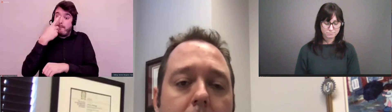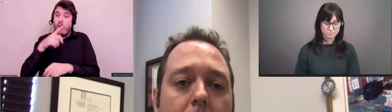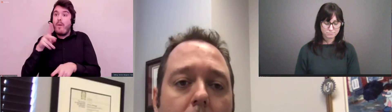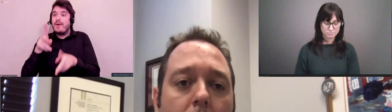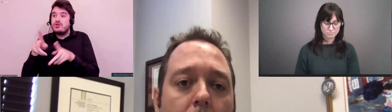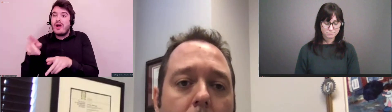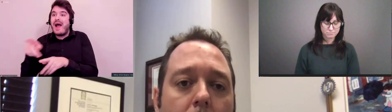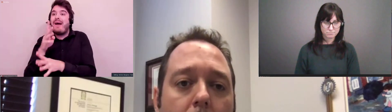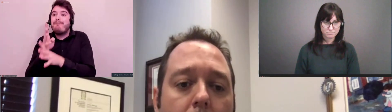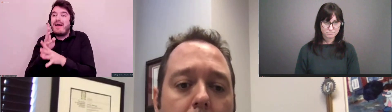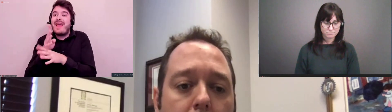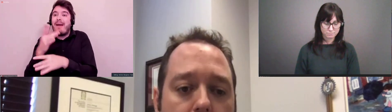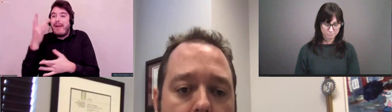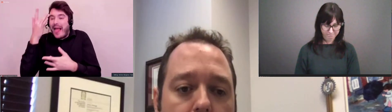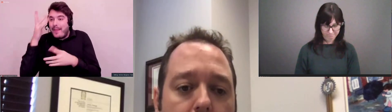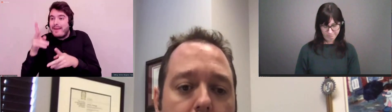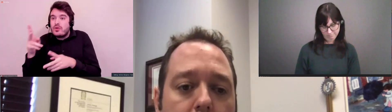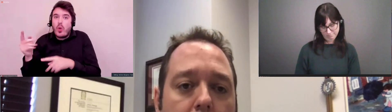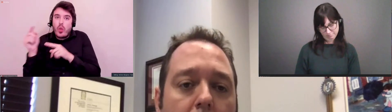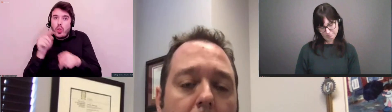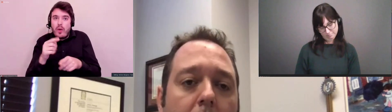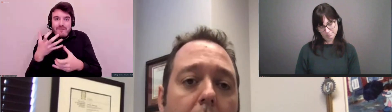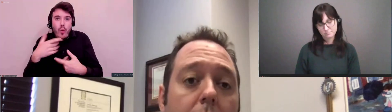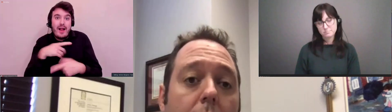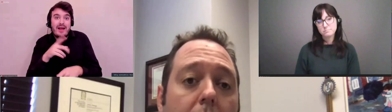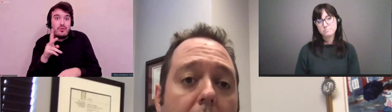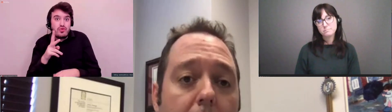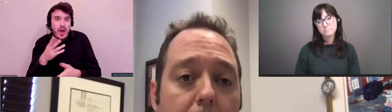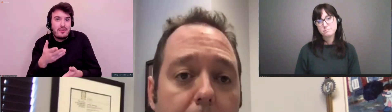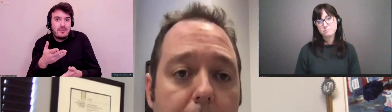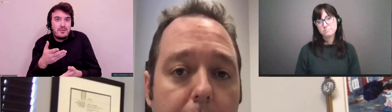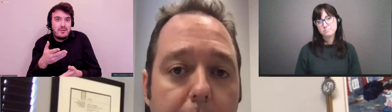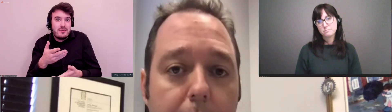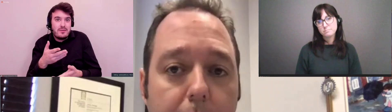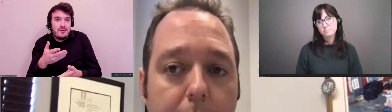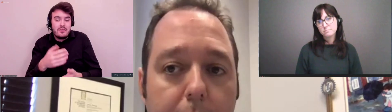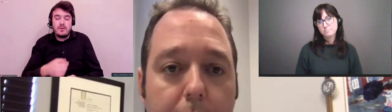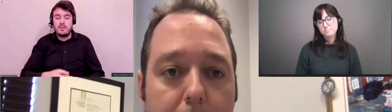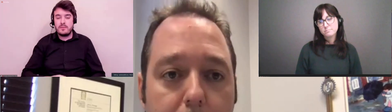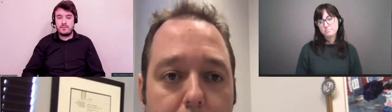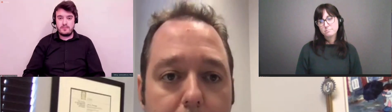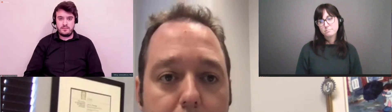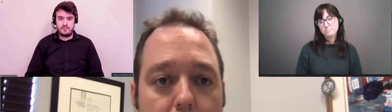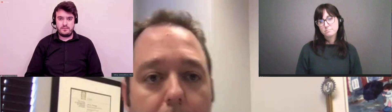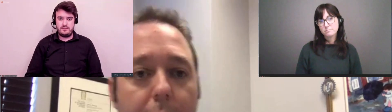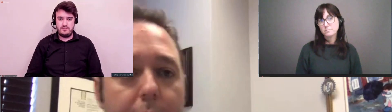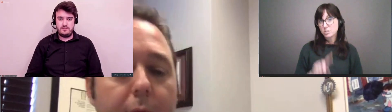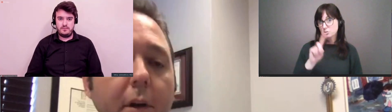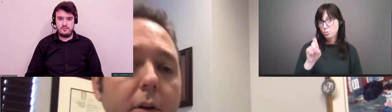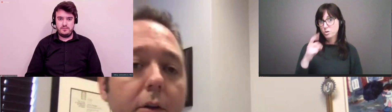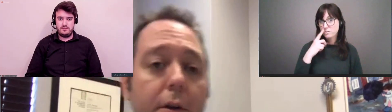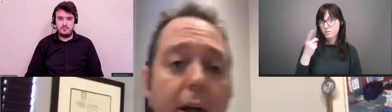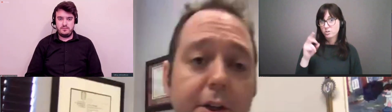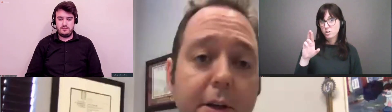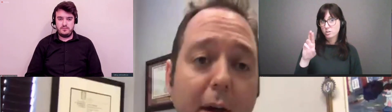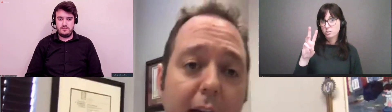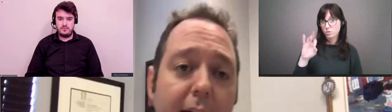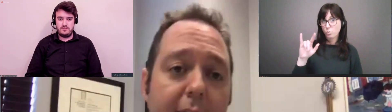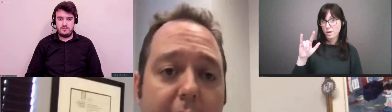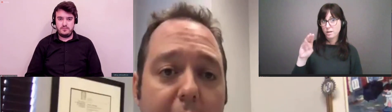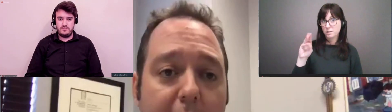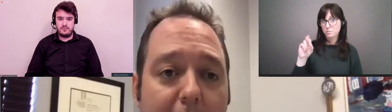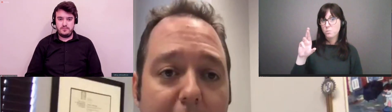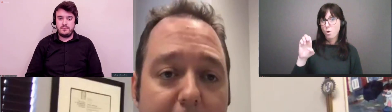patients dans les urgences. Donc, So that was a question for Dr. Wilmore. Donc, je n'ai pas